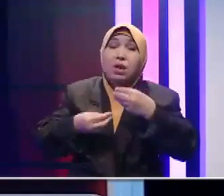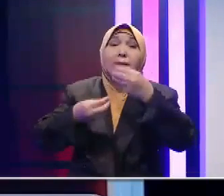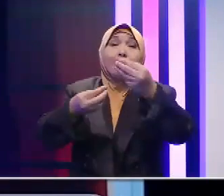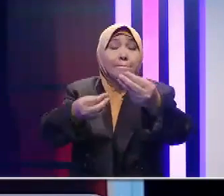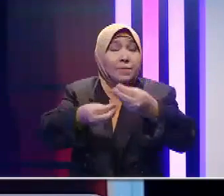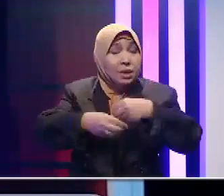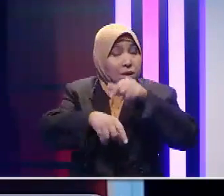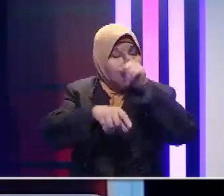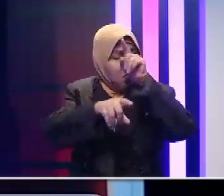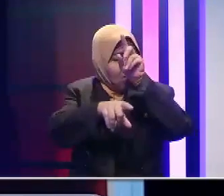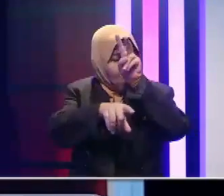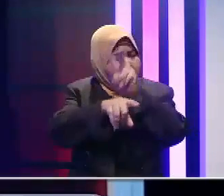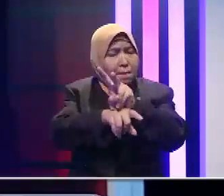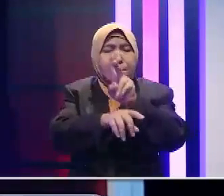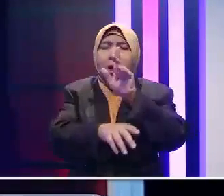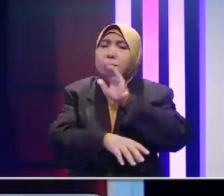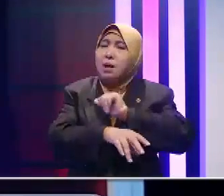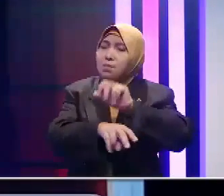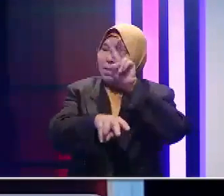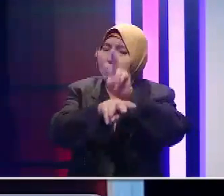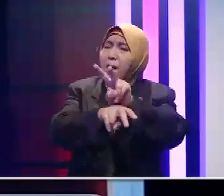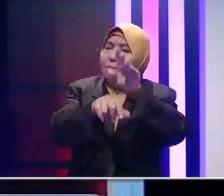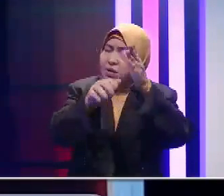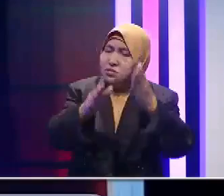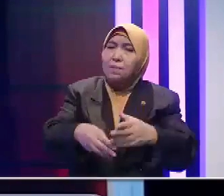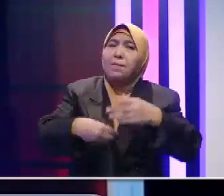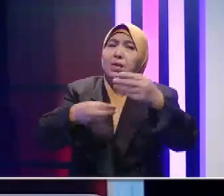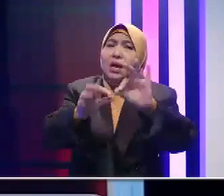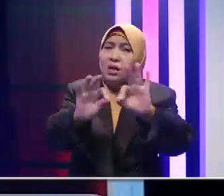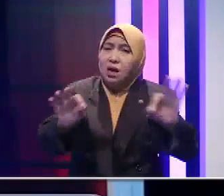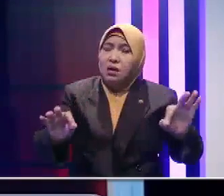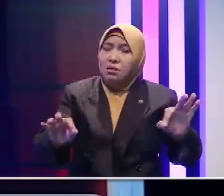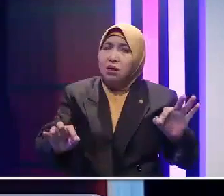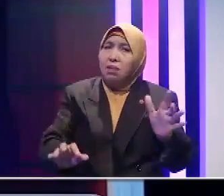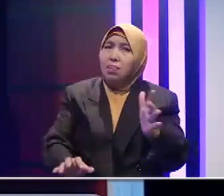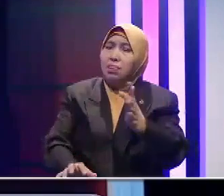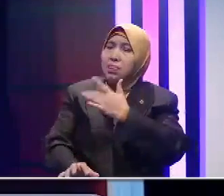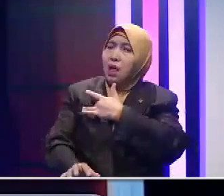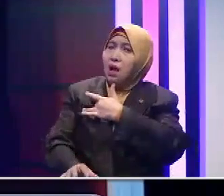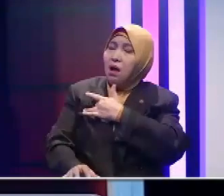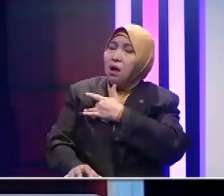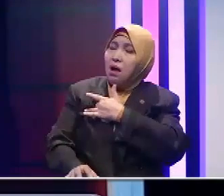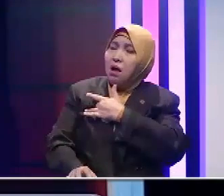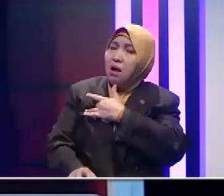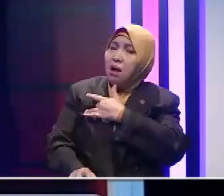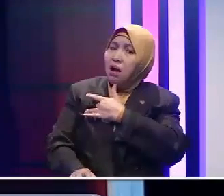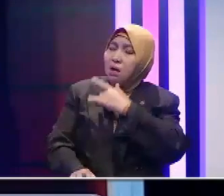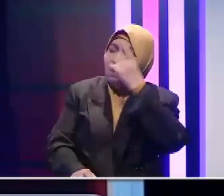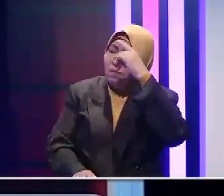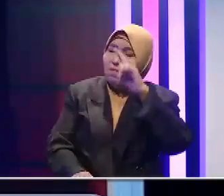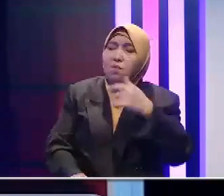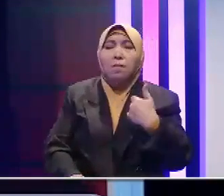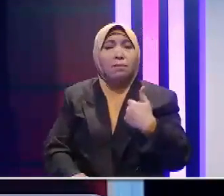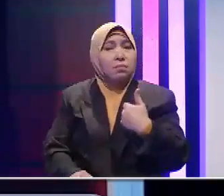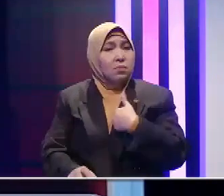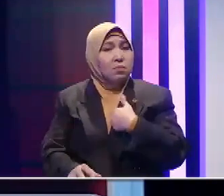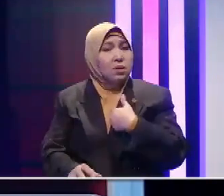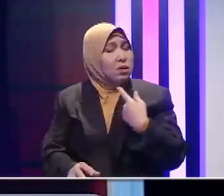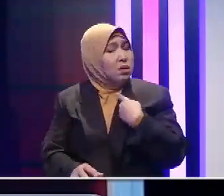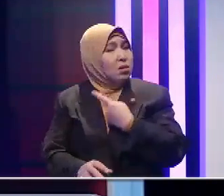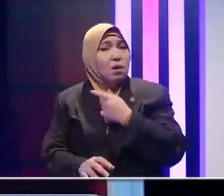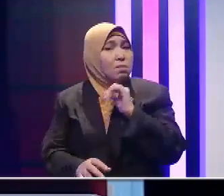penyaksian. Bila kita bagi ayat-ayat macam ni, mereka tergetar. Bagi saya ialah kita bagi